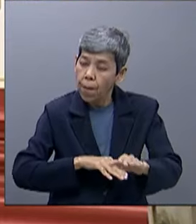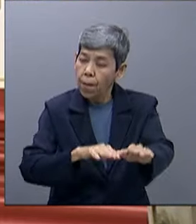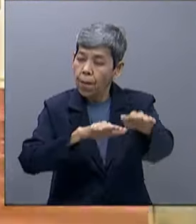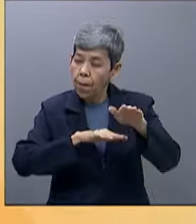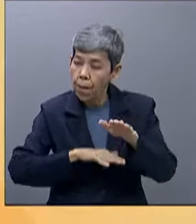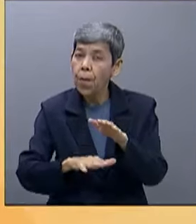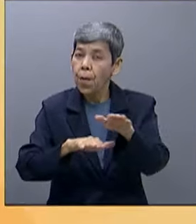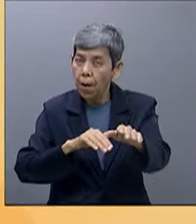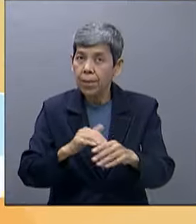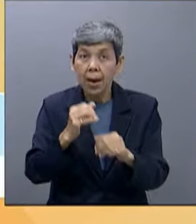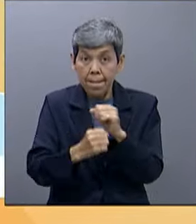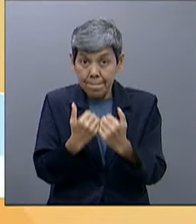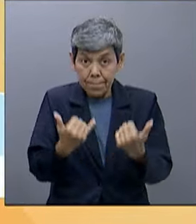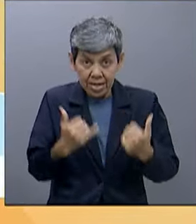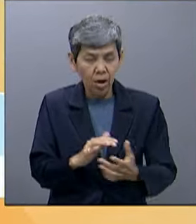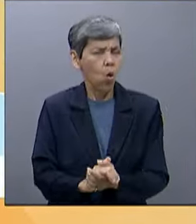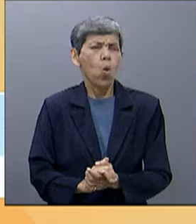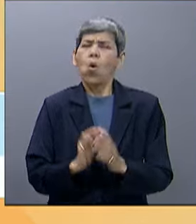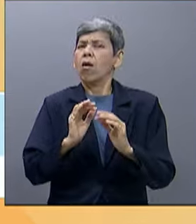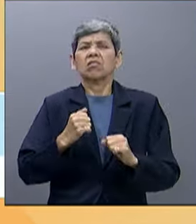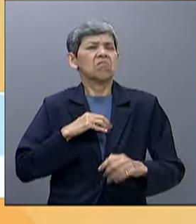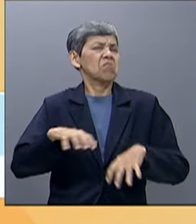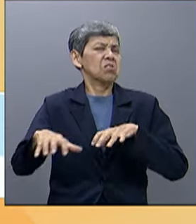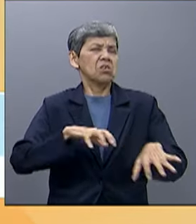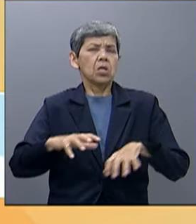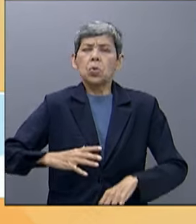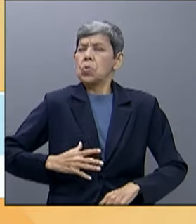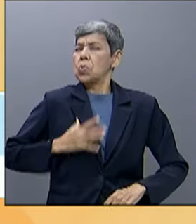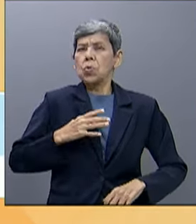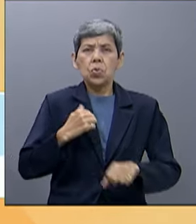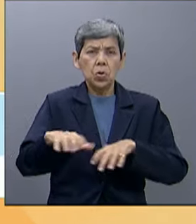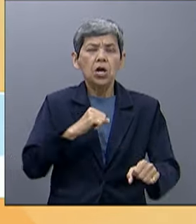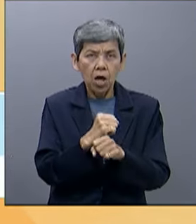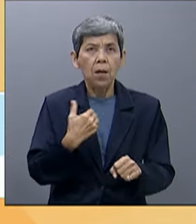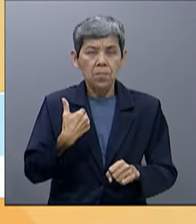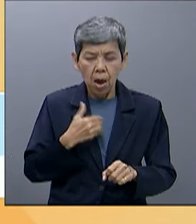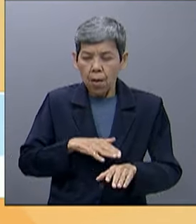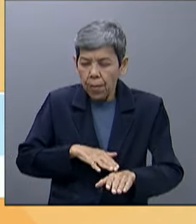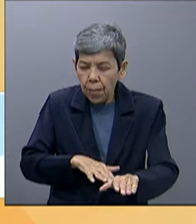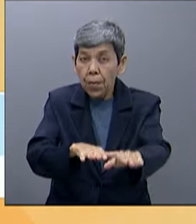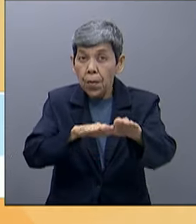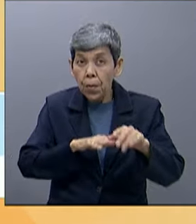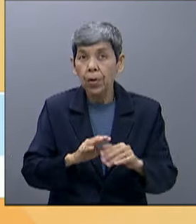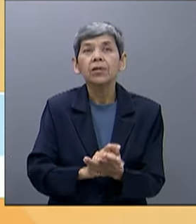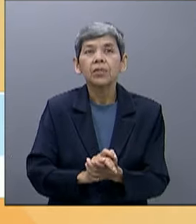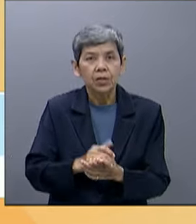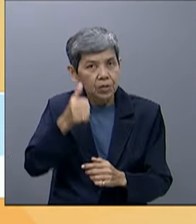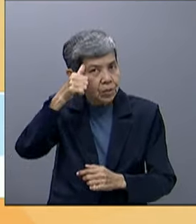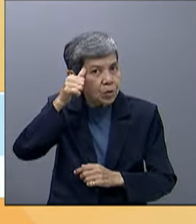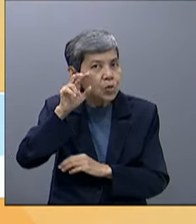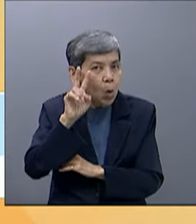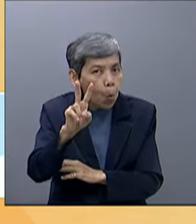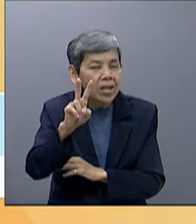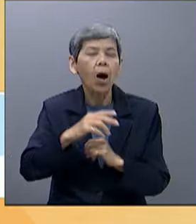และปีนี้เราก็ถือว่าเป็นปีมหามงคลแล้วก็จัดยิ่งใหญ่โดยเฉพาะปีนี้เราจัดให้มีขบวนแห่นะครับ2วัน2คืน โ